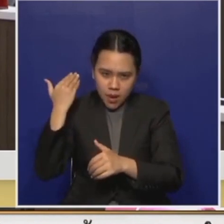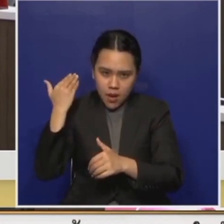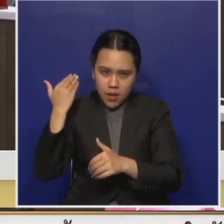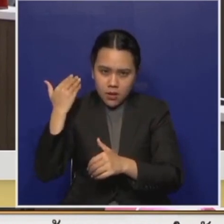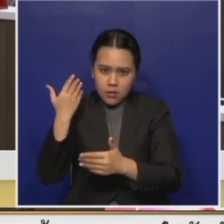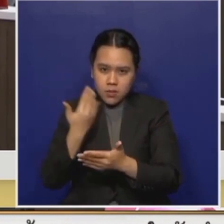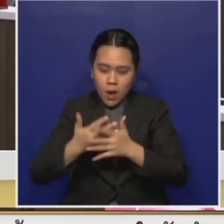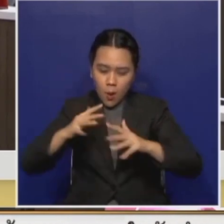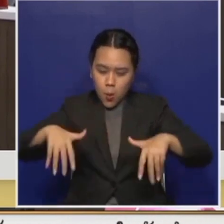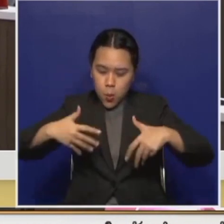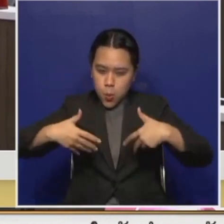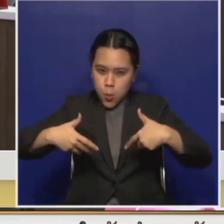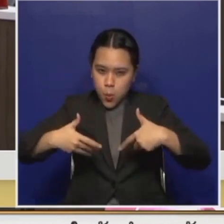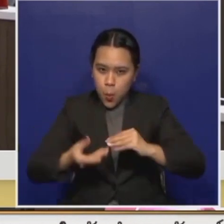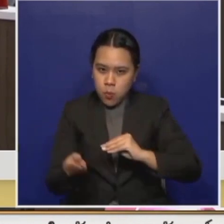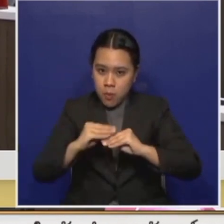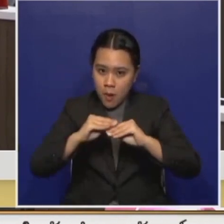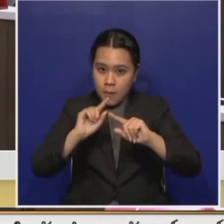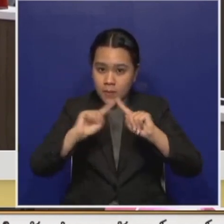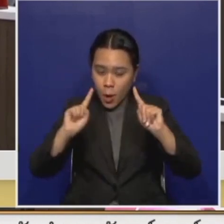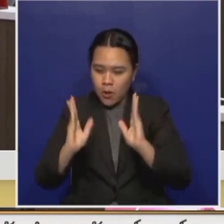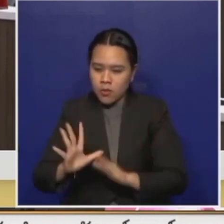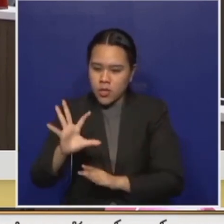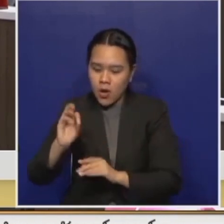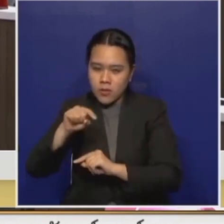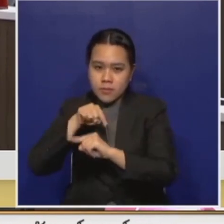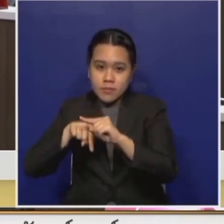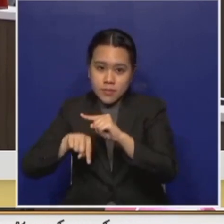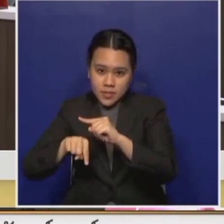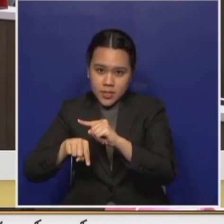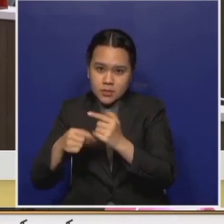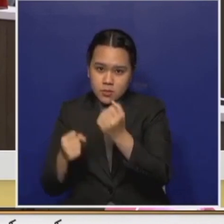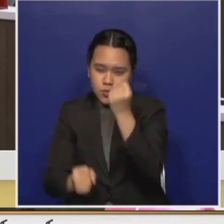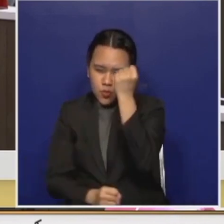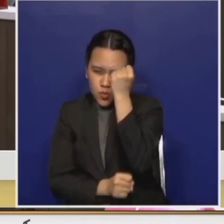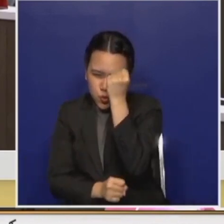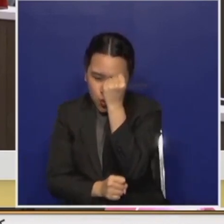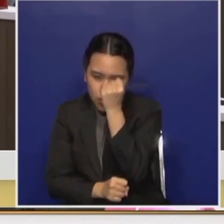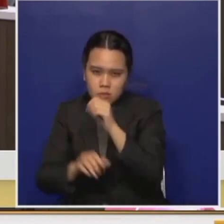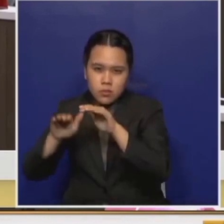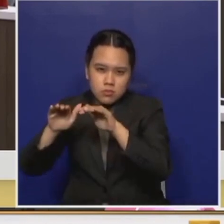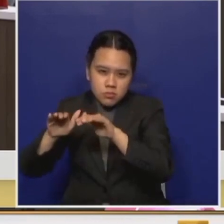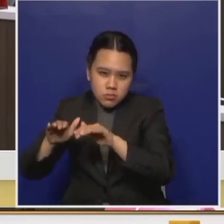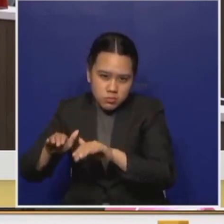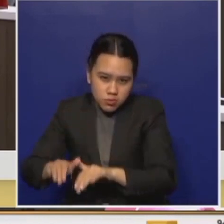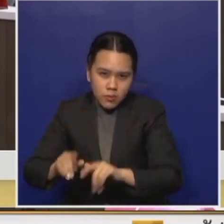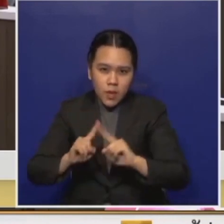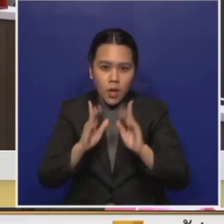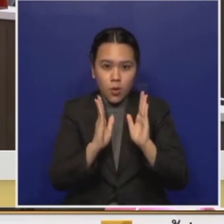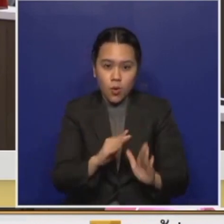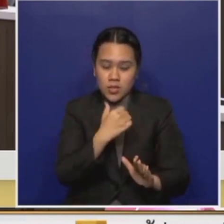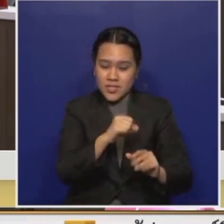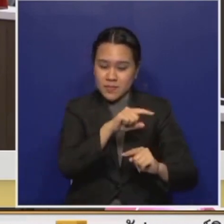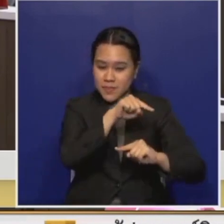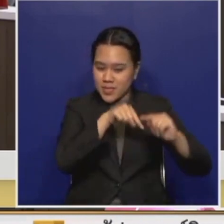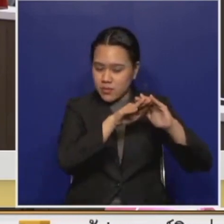มนเปรมแหกทําดานครั ขนาดที่ 190 ของพนพยาชนจนลงแต่คนบางกลมไมถึ 110 มี